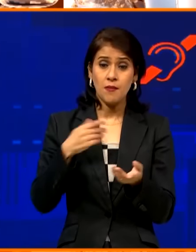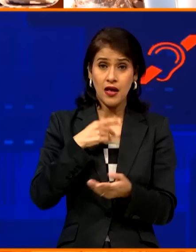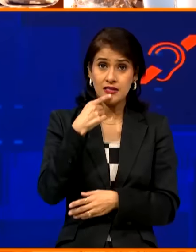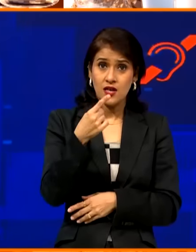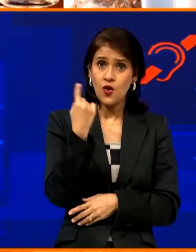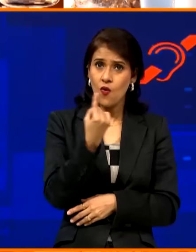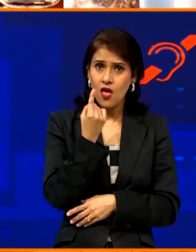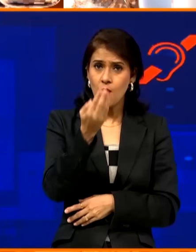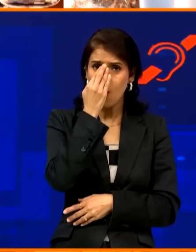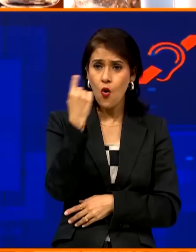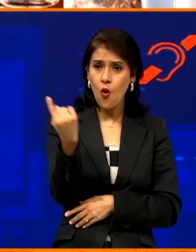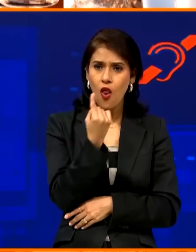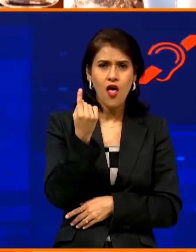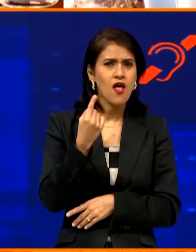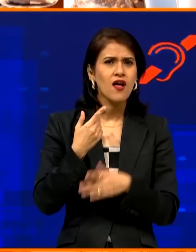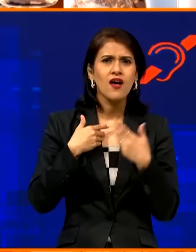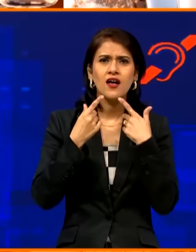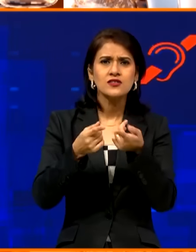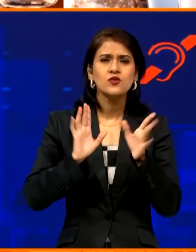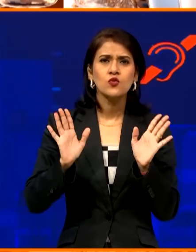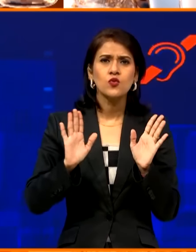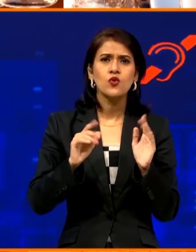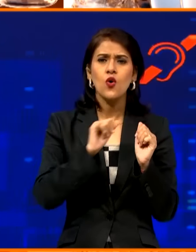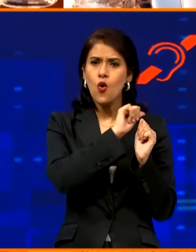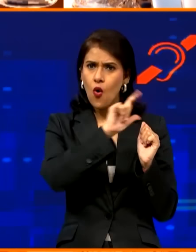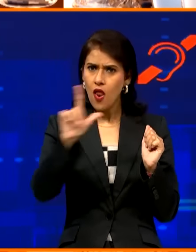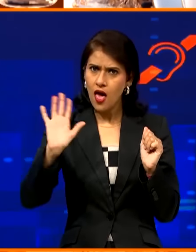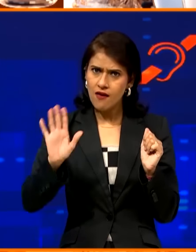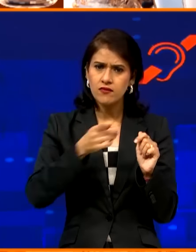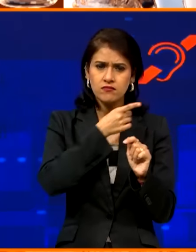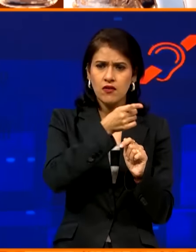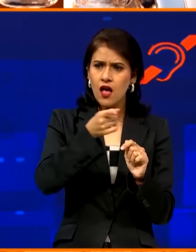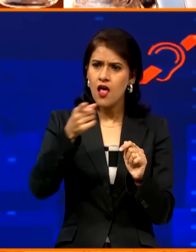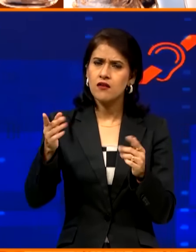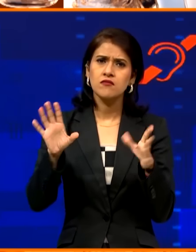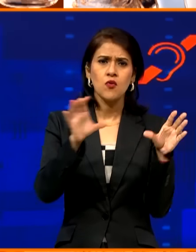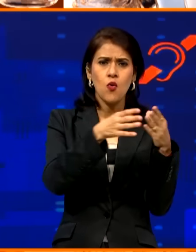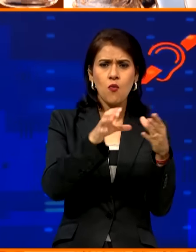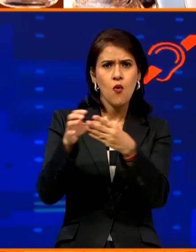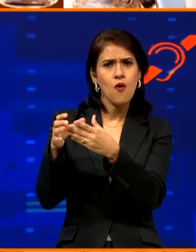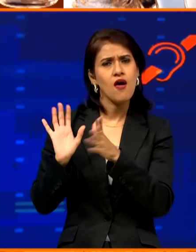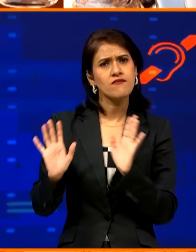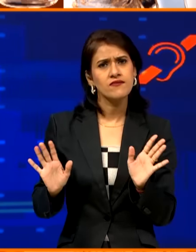मुसलमान के साथ हो रहा है तो यह गलत है सबके साथ हो रहा है मुसलमान के साथ ज्यादा